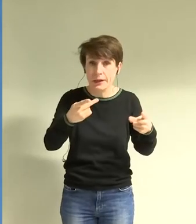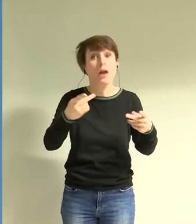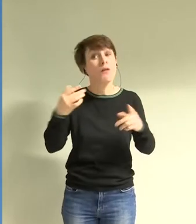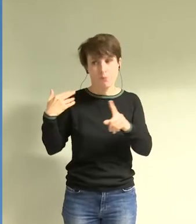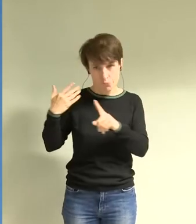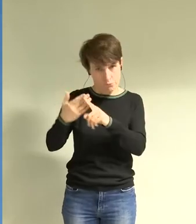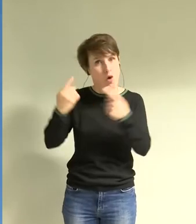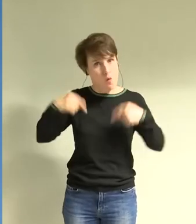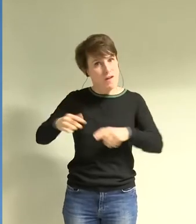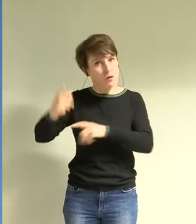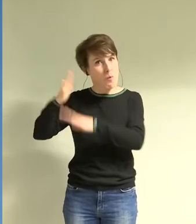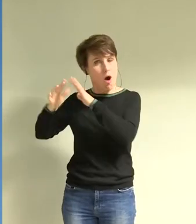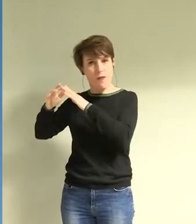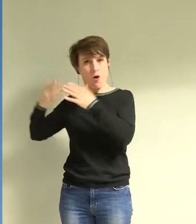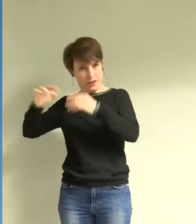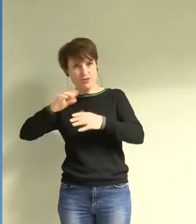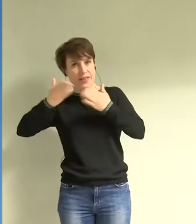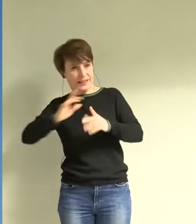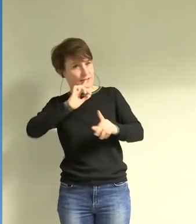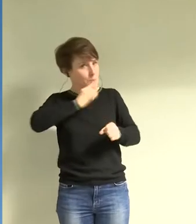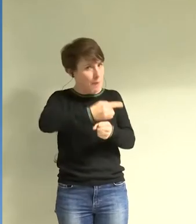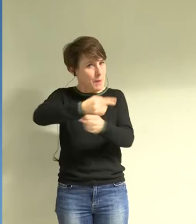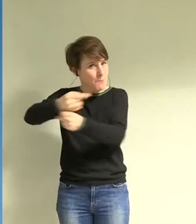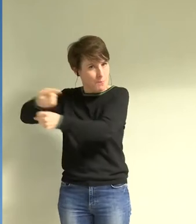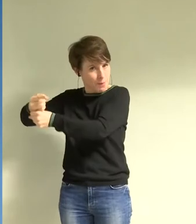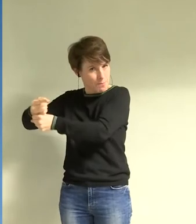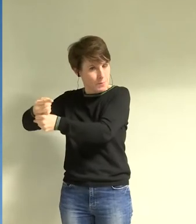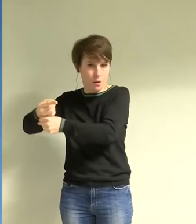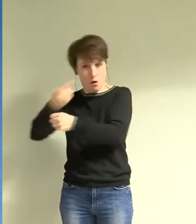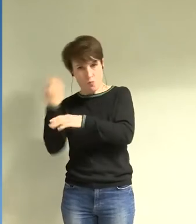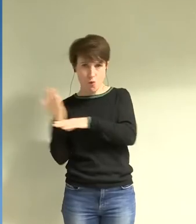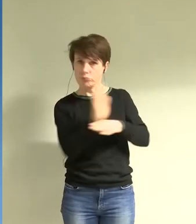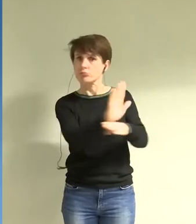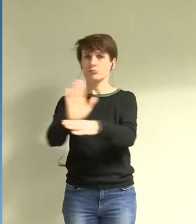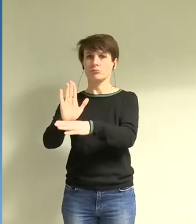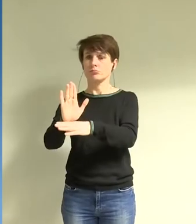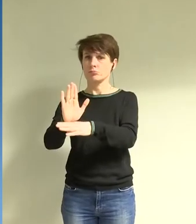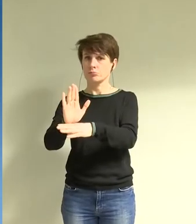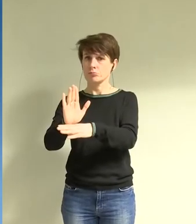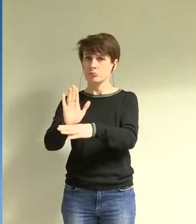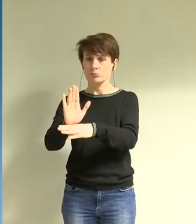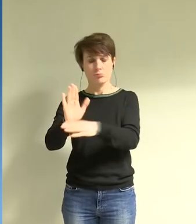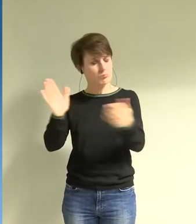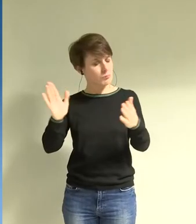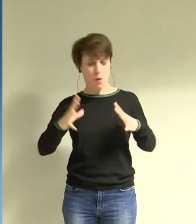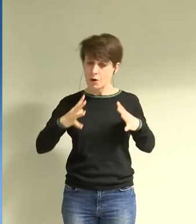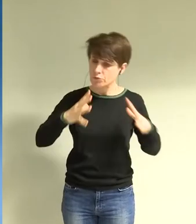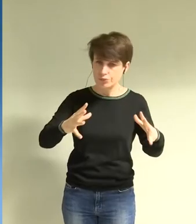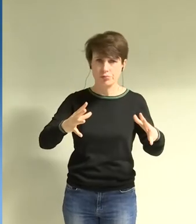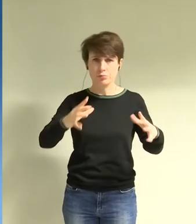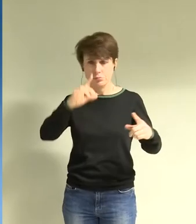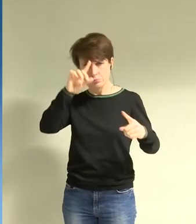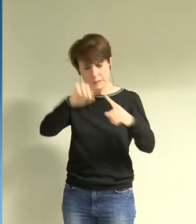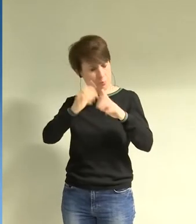pris des initiatives de façon à eux aussi marqués très clairement quel était leur engagement dans ce domaine